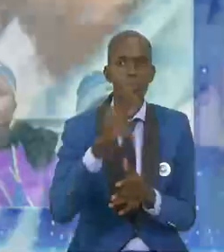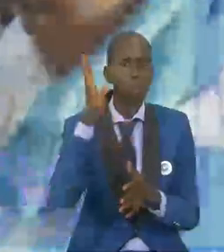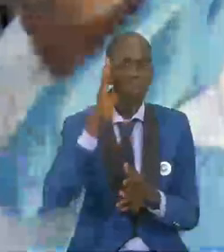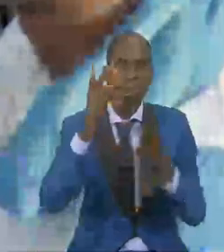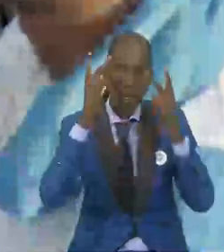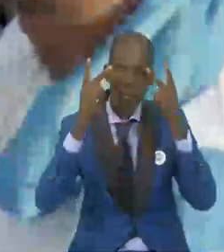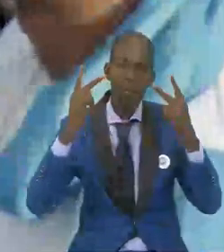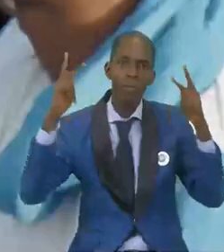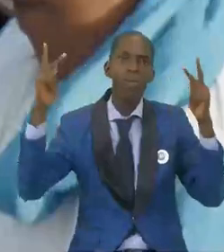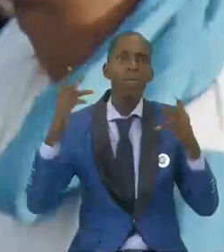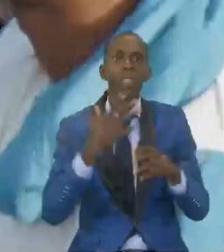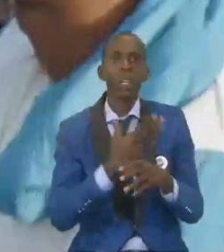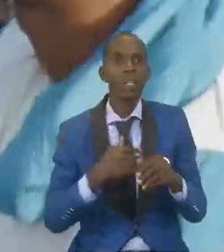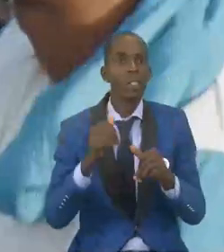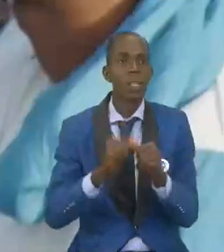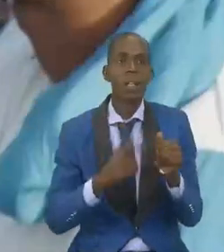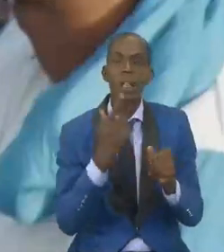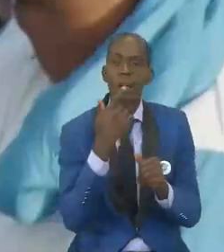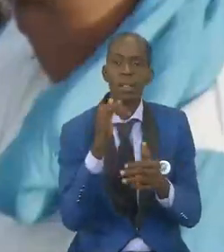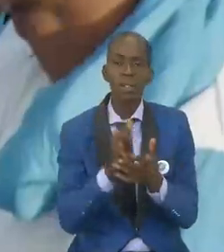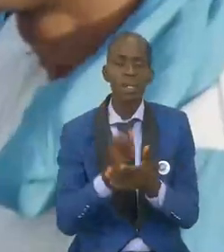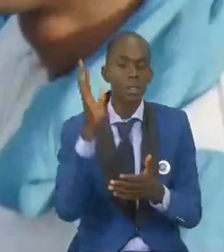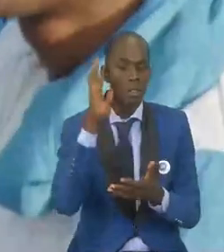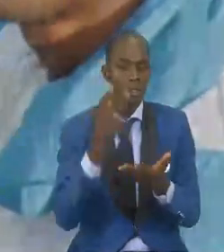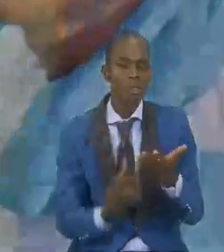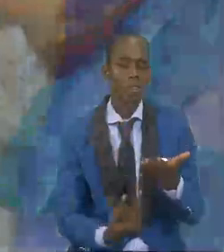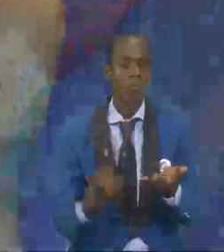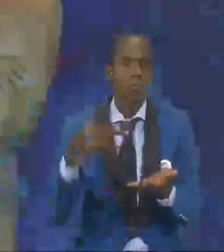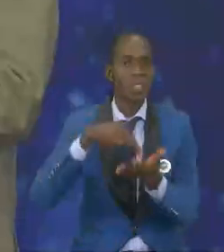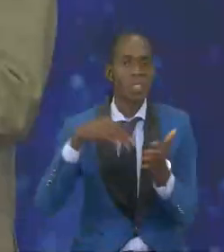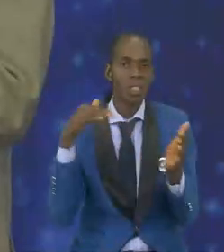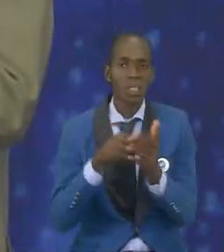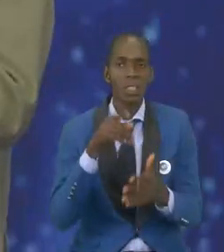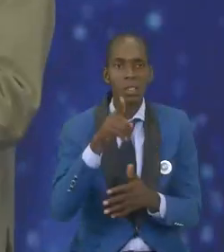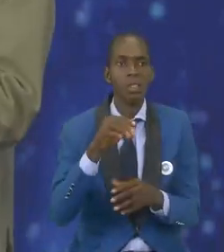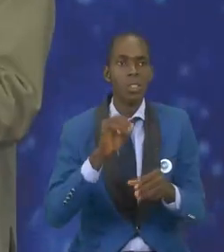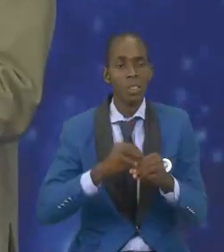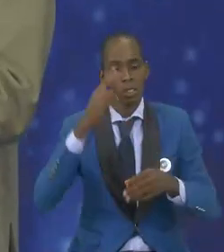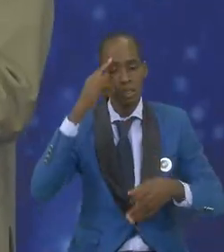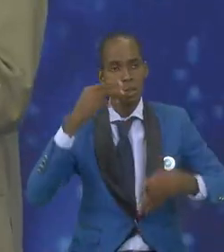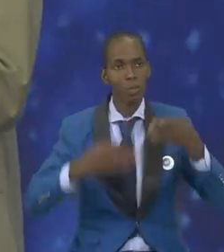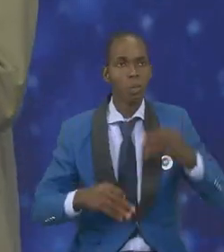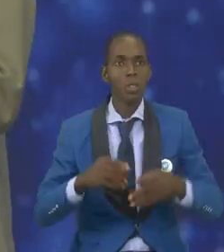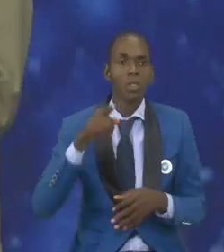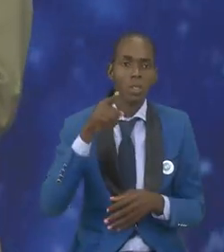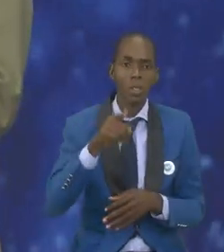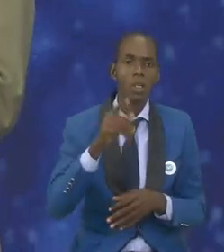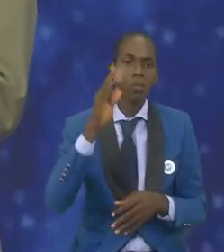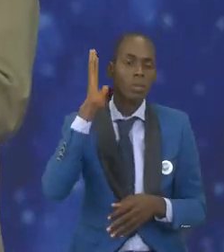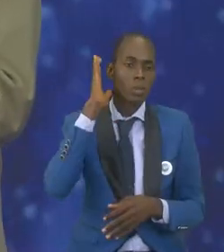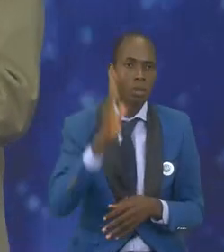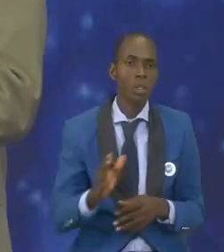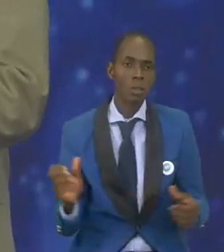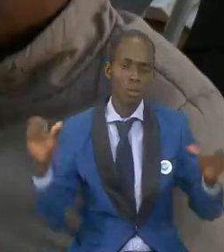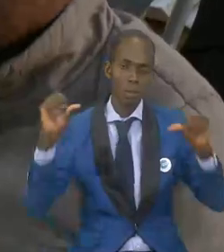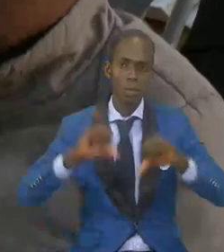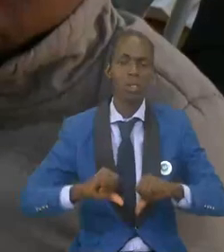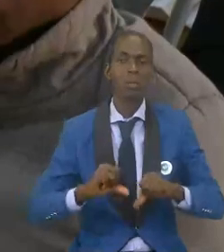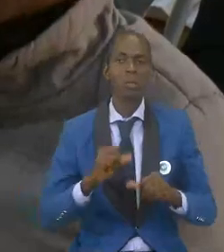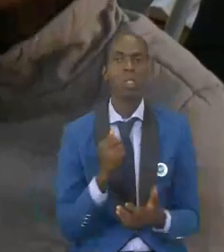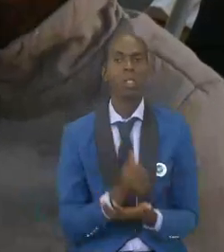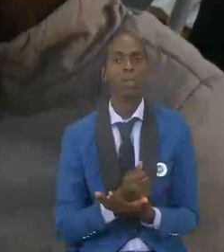fort je contre toi sera sans effet et toute langue qui se lèvera en justice contre toi